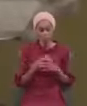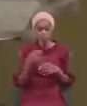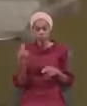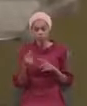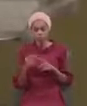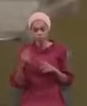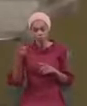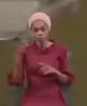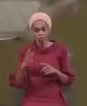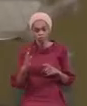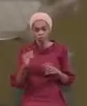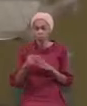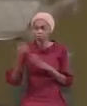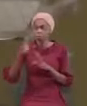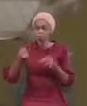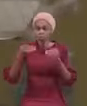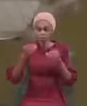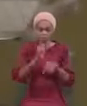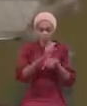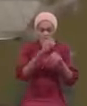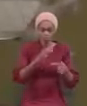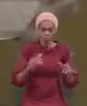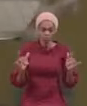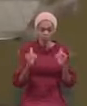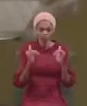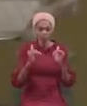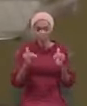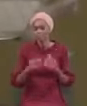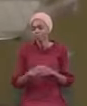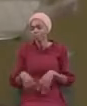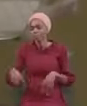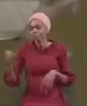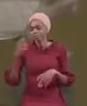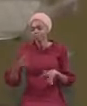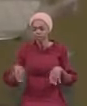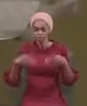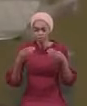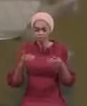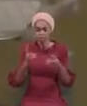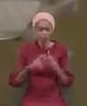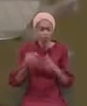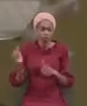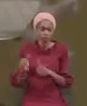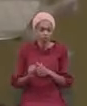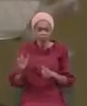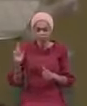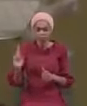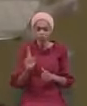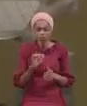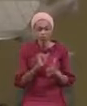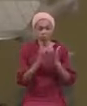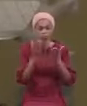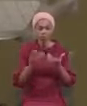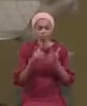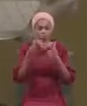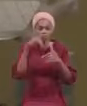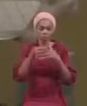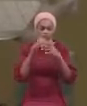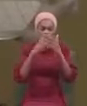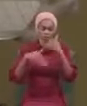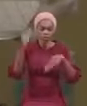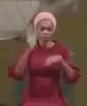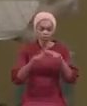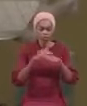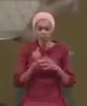né de nouveau je qui veut servir pour aller au ciel ça va nous aider au nom de Jésus les standards a reçu c'est de